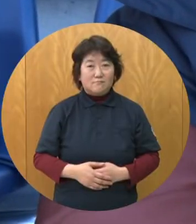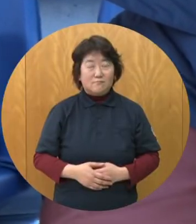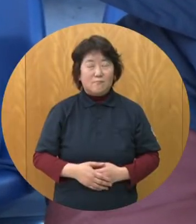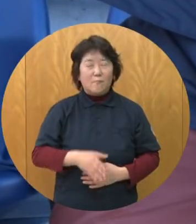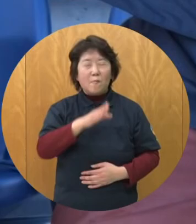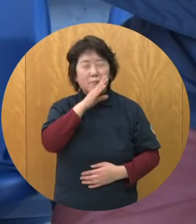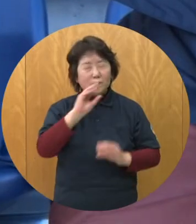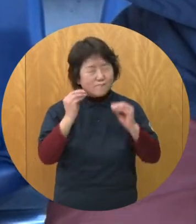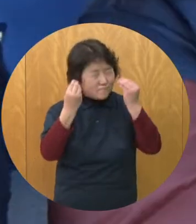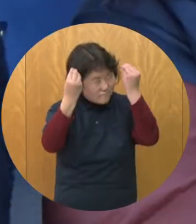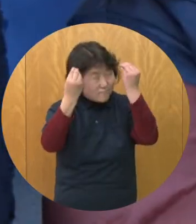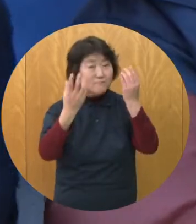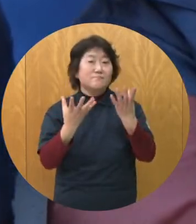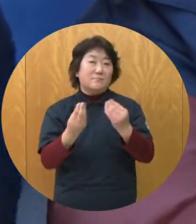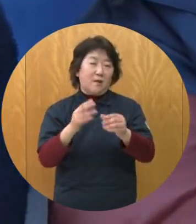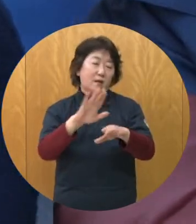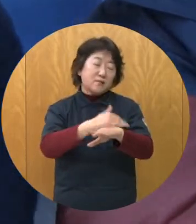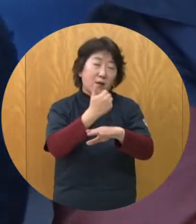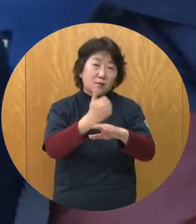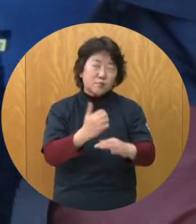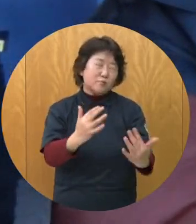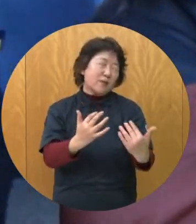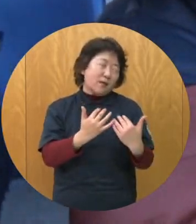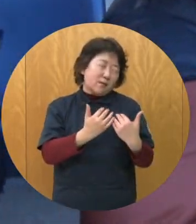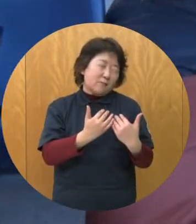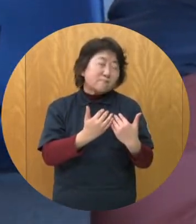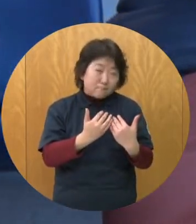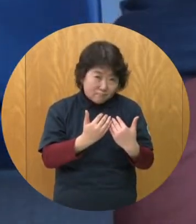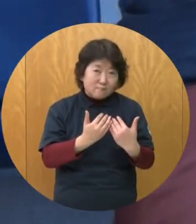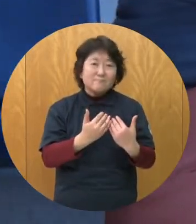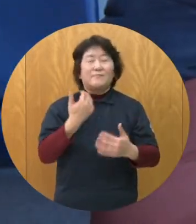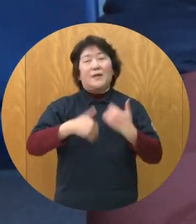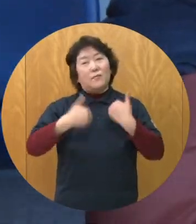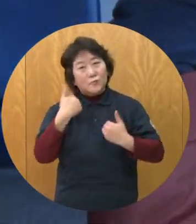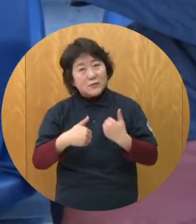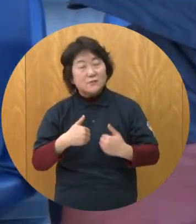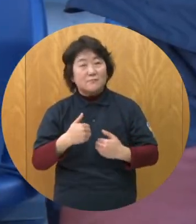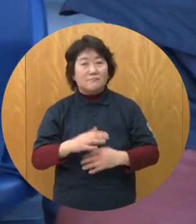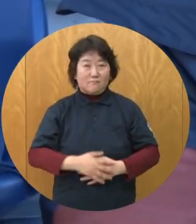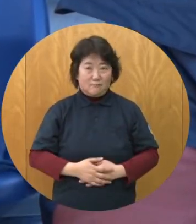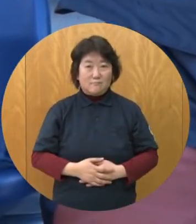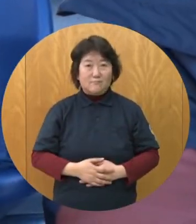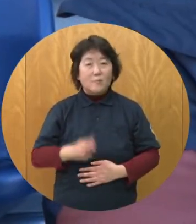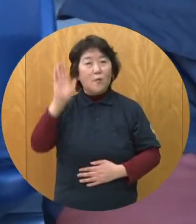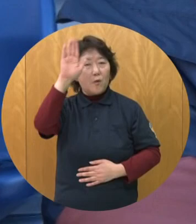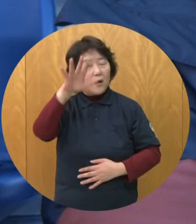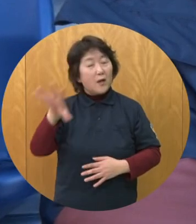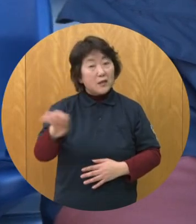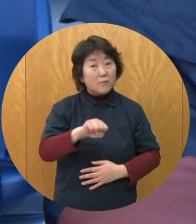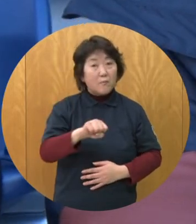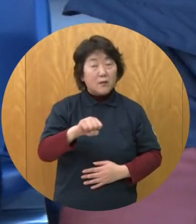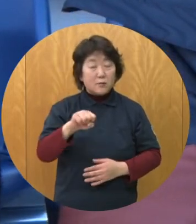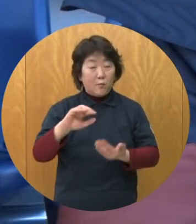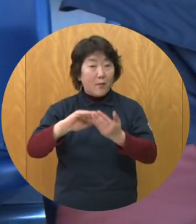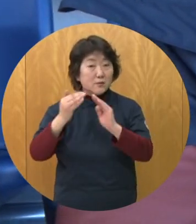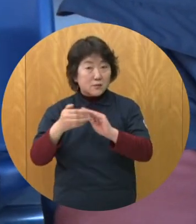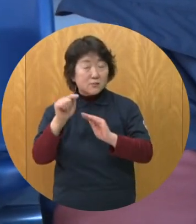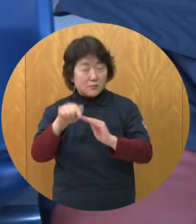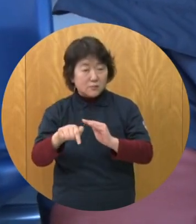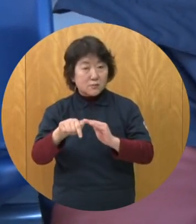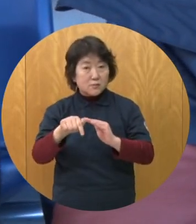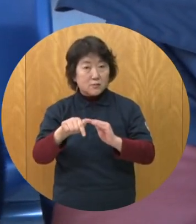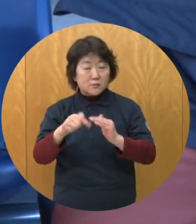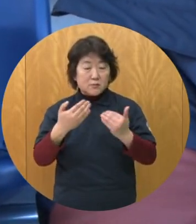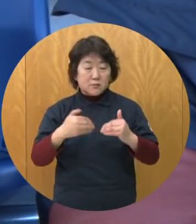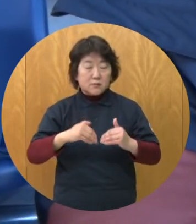すごい感動しました。選手の熱気を肌で感じて本当に楽しかったです。これから今治の街が街づくりと一緒